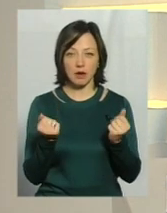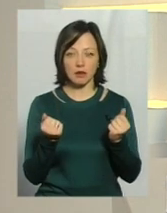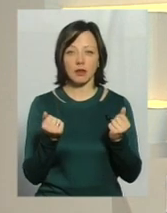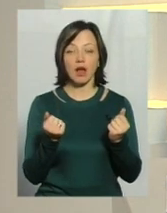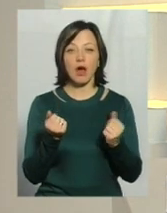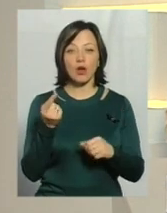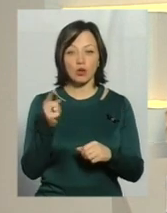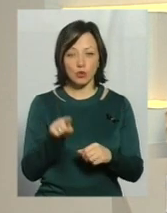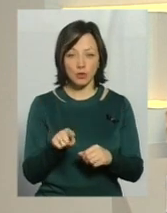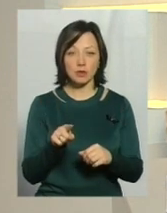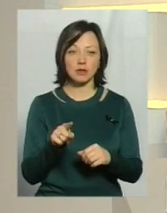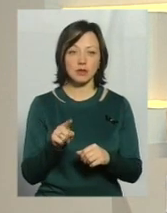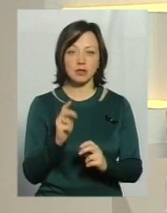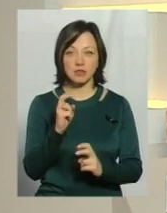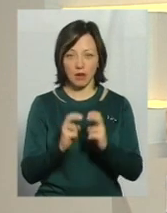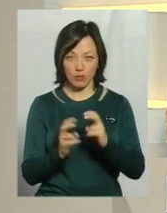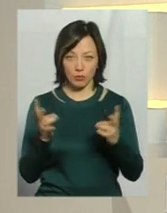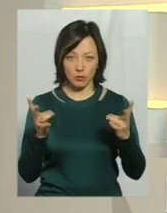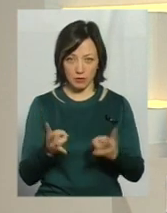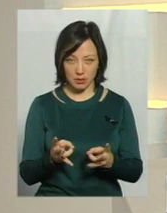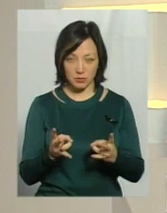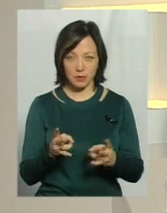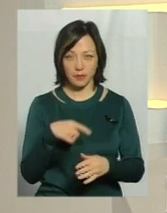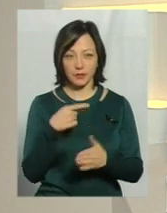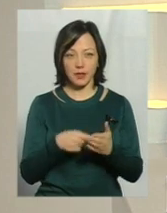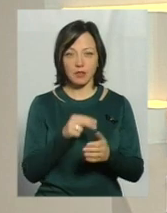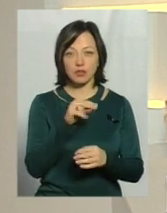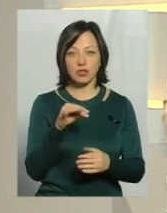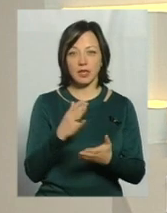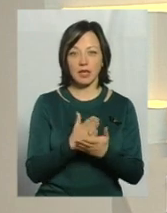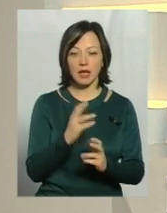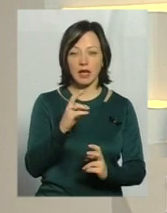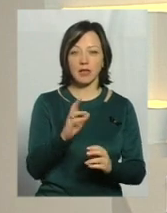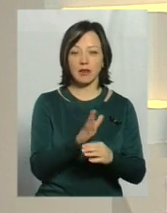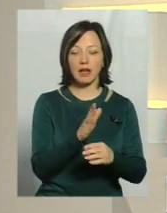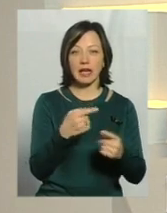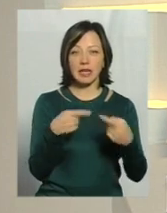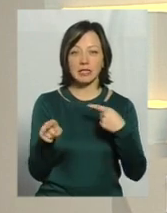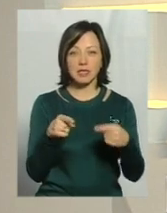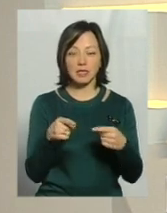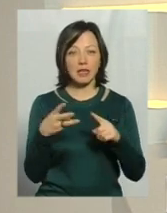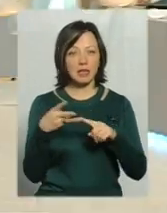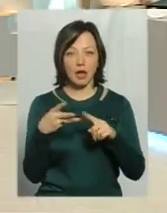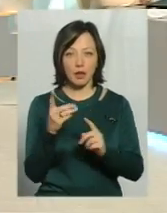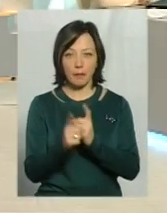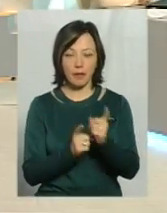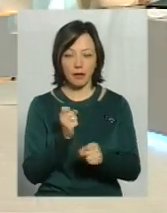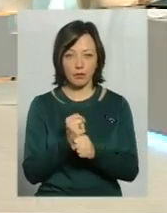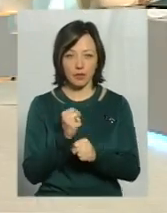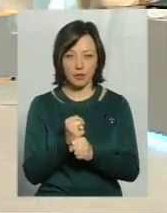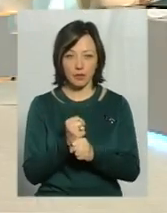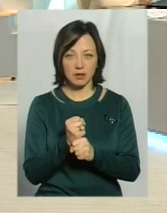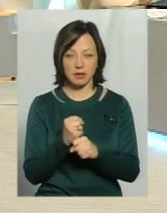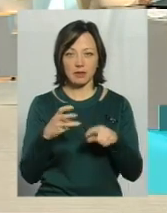Так. То якраз тут заводи ставлять нам у нагоді. Так? Чи є різниця між заводами? Переробити які? Вже третій, здається. Це я по пам'яті розказую,